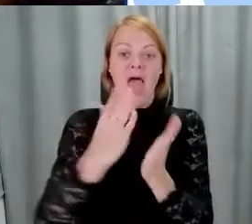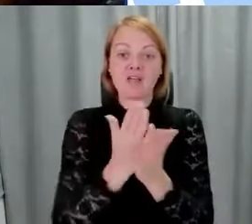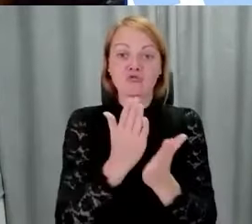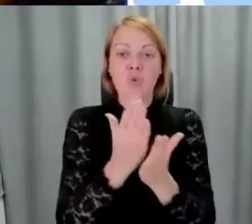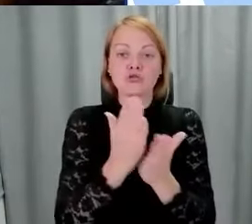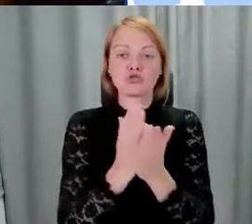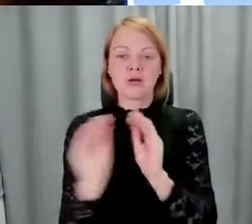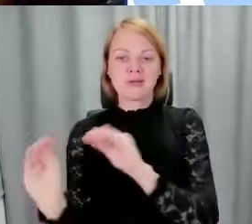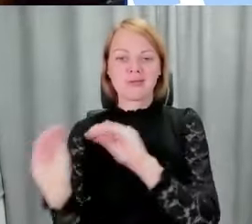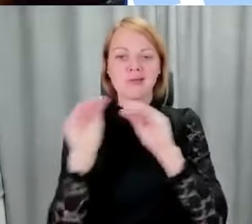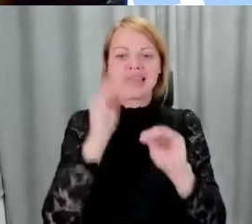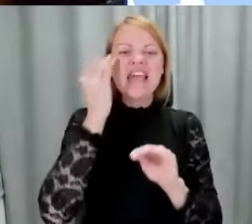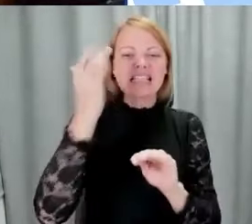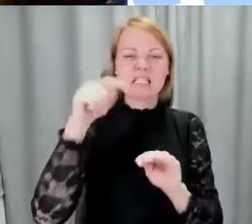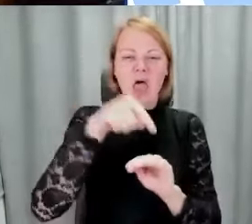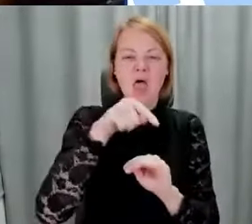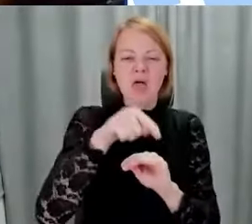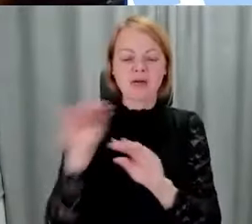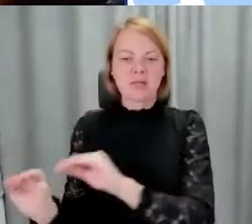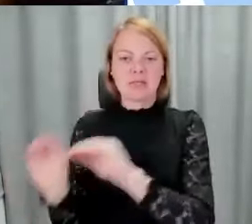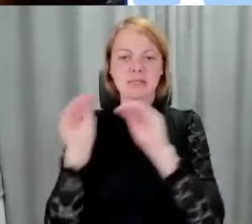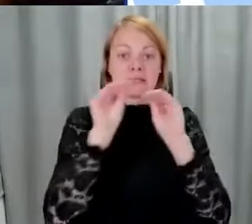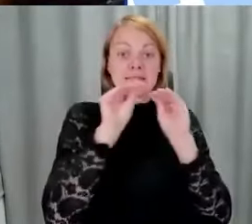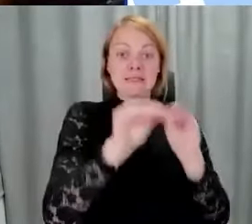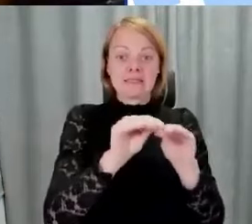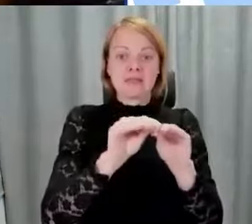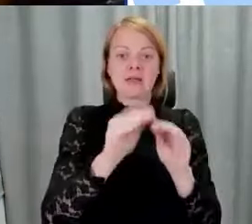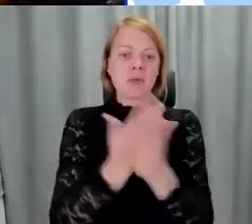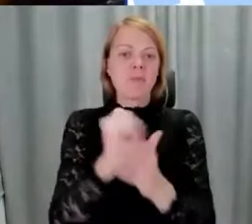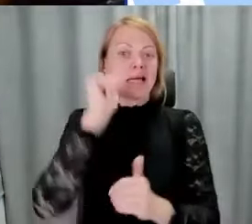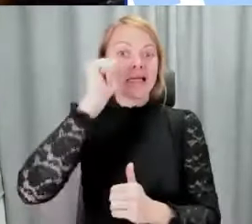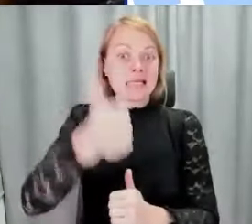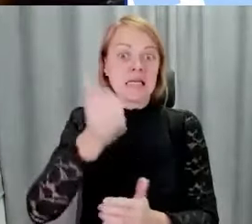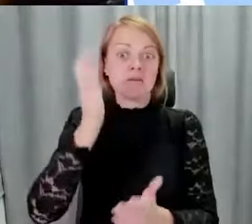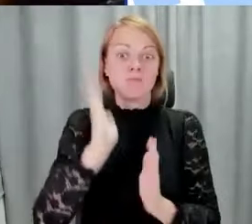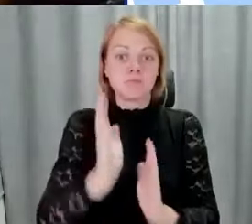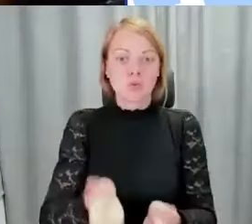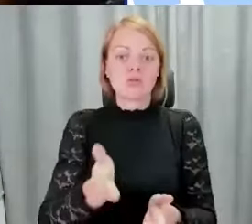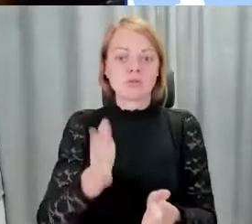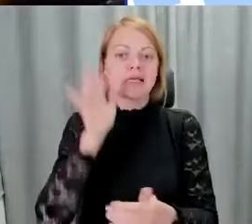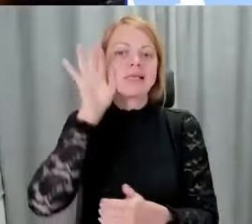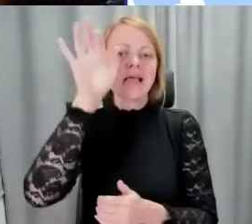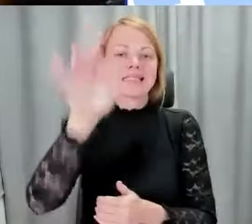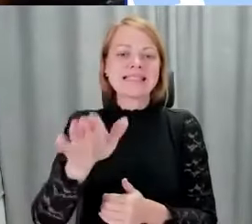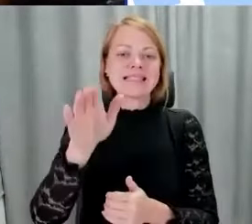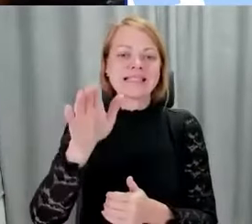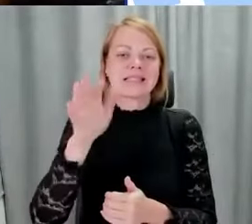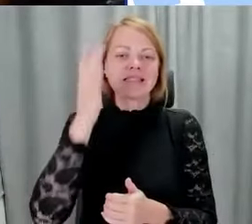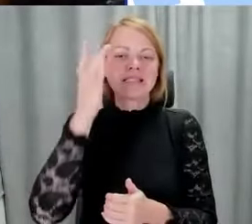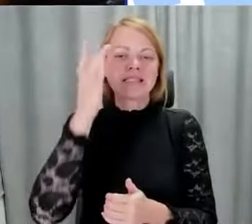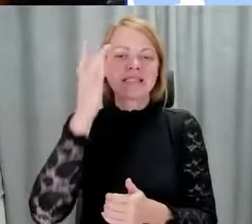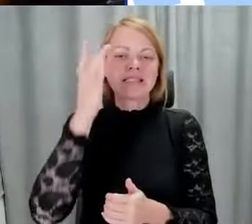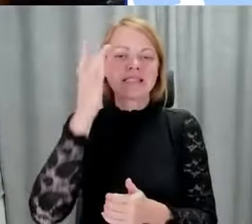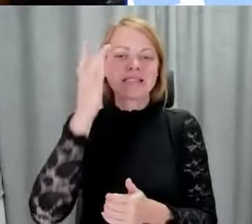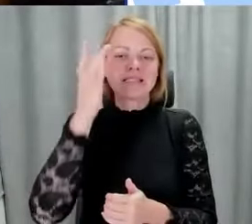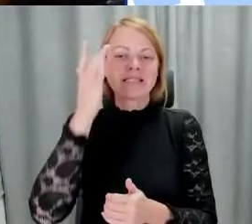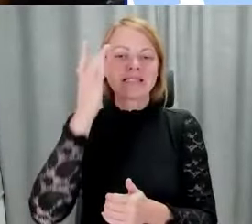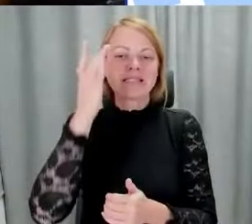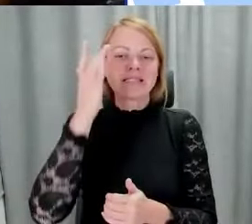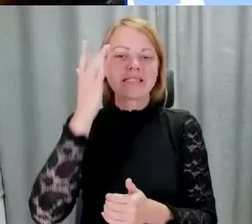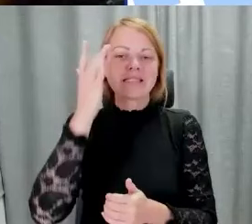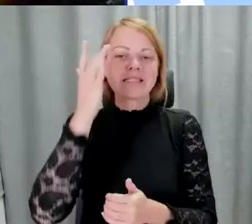iecerē, kura, pieņemsim, viens viņš tajā spēkā rīt, tas nozīmē to, ka visas ieceres, kas tieks nesas būvā no rītdienas, viņām ir